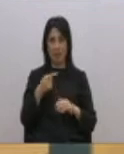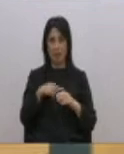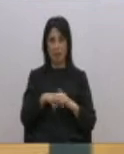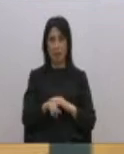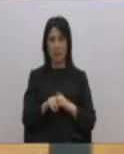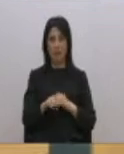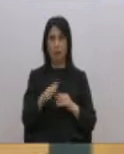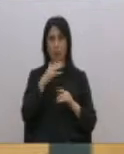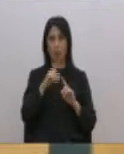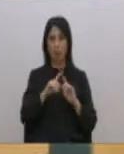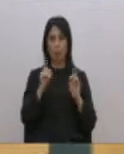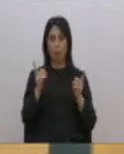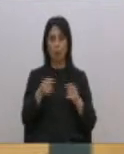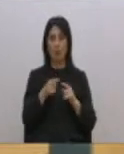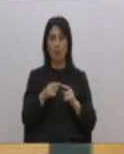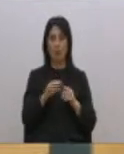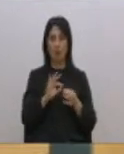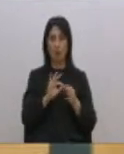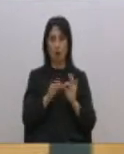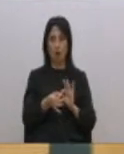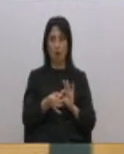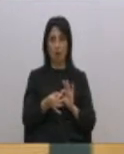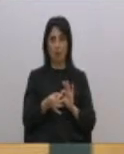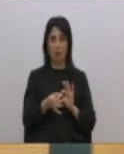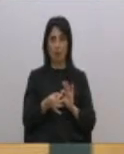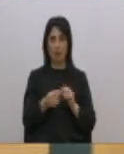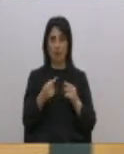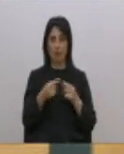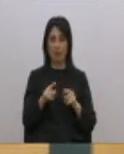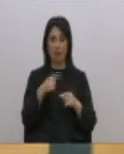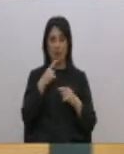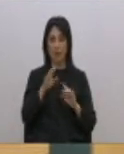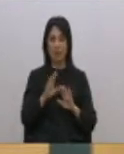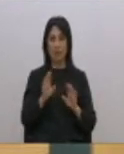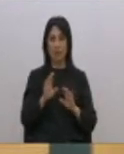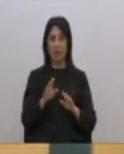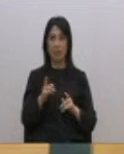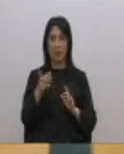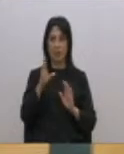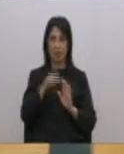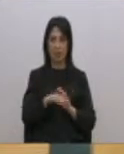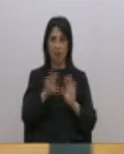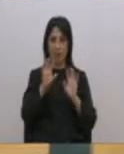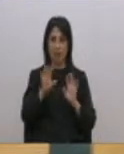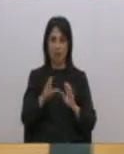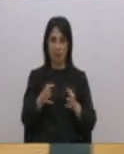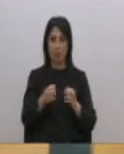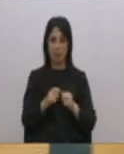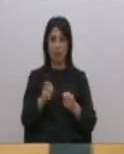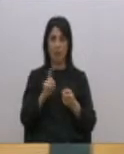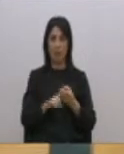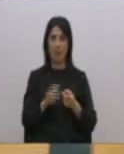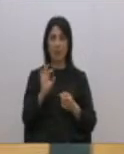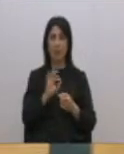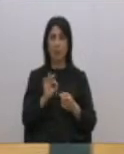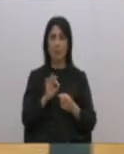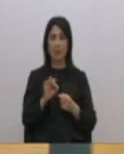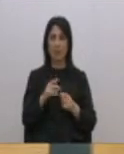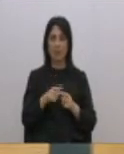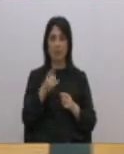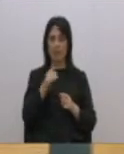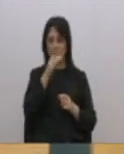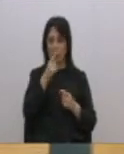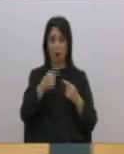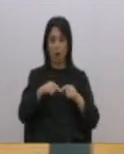din are umbraule subas. Es concretuli sfârșitul ara periară după mașturi. Scanone bismire vastan dacă am șirevit. Verset organul